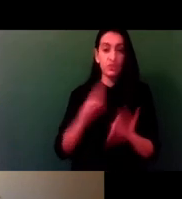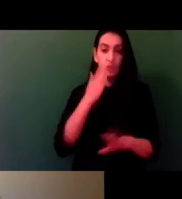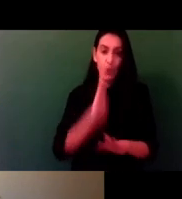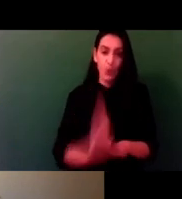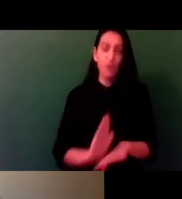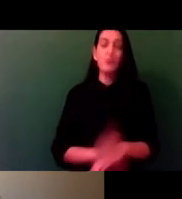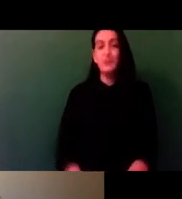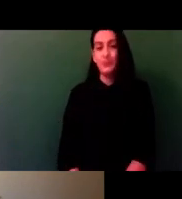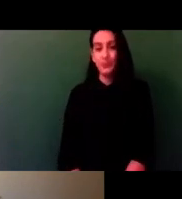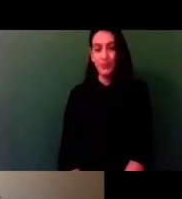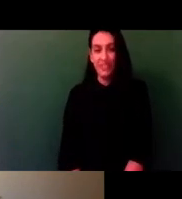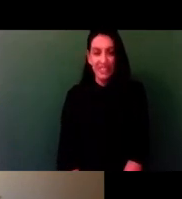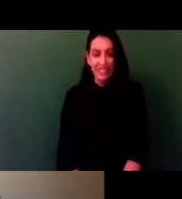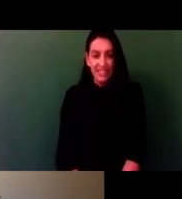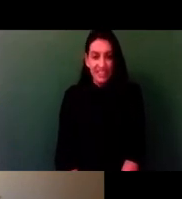Henüz yok.